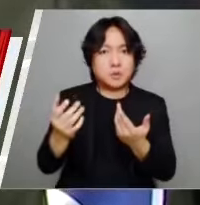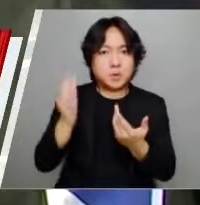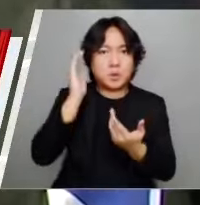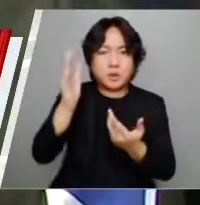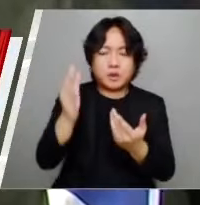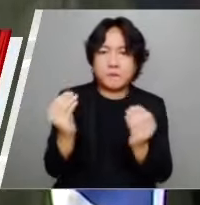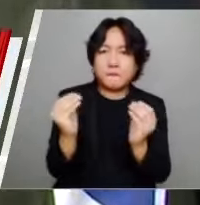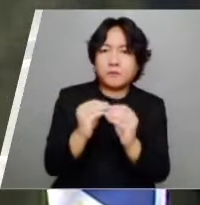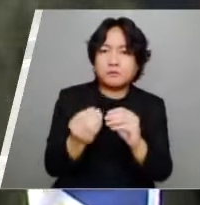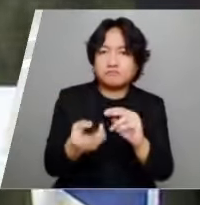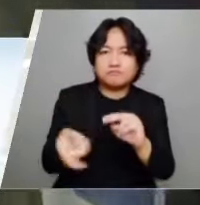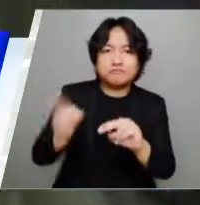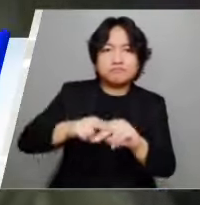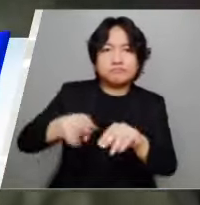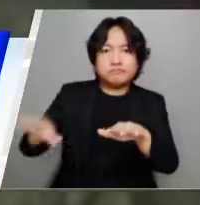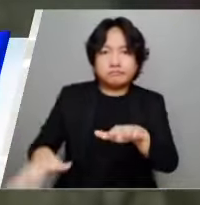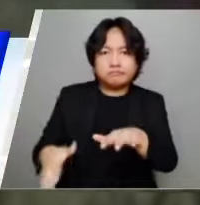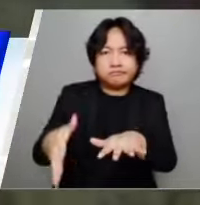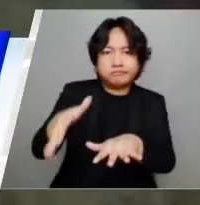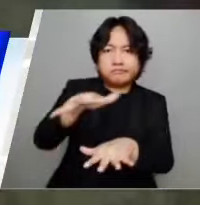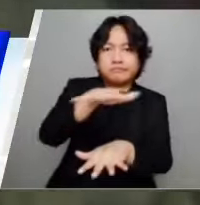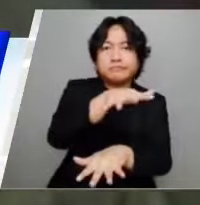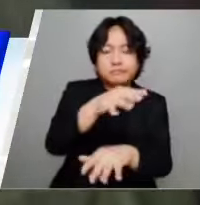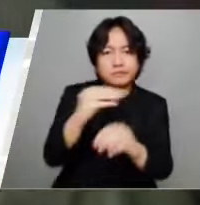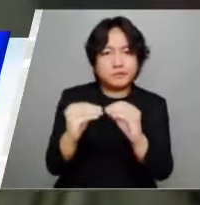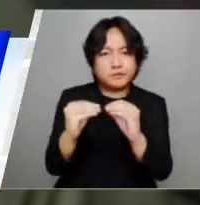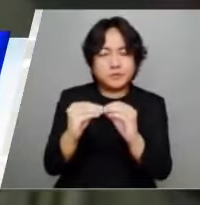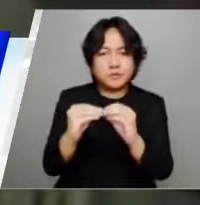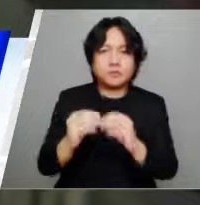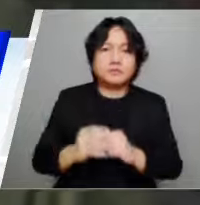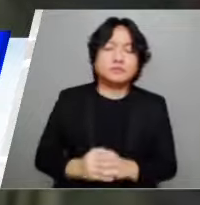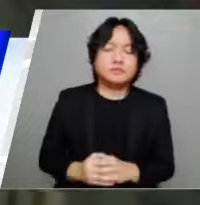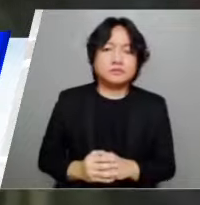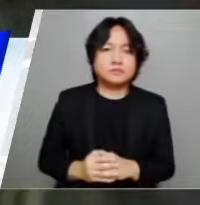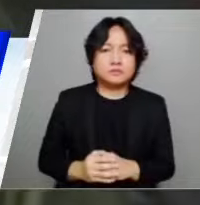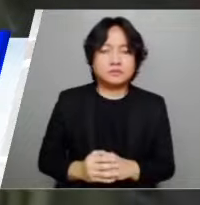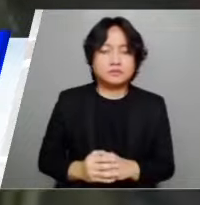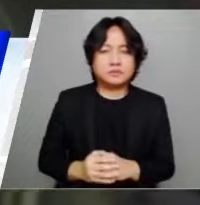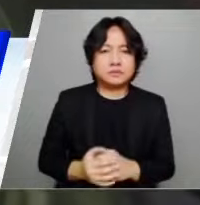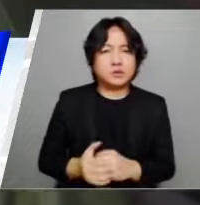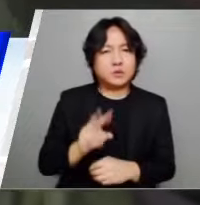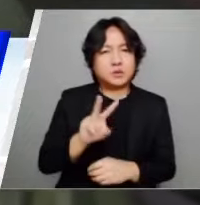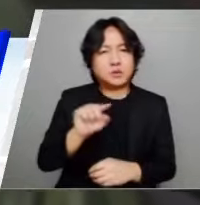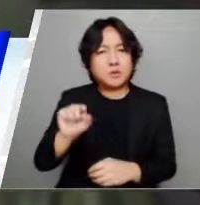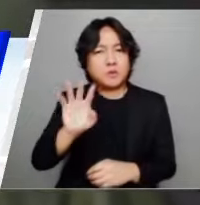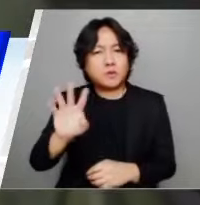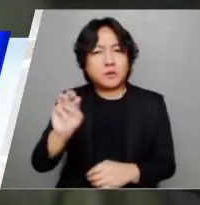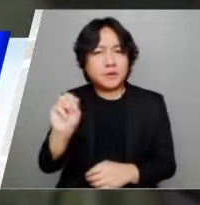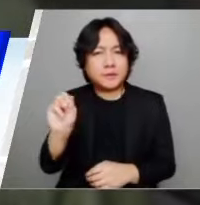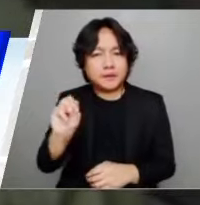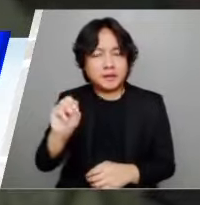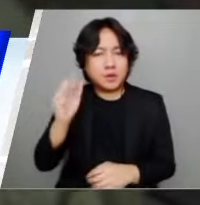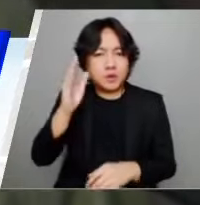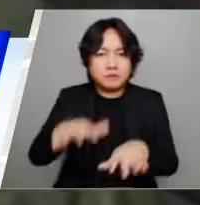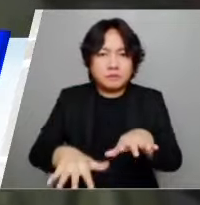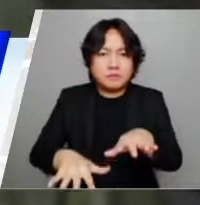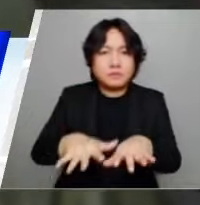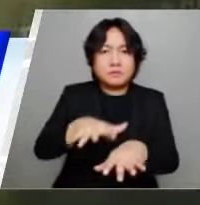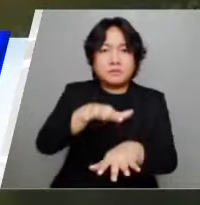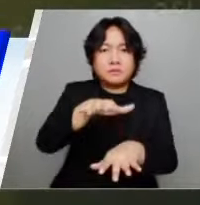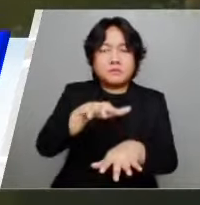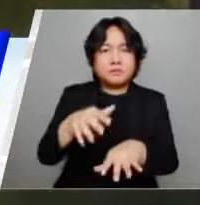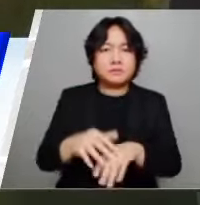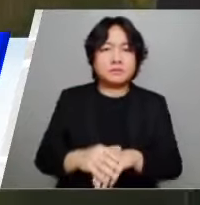to 4 meters ang taas. Well, dapat noon pa po na-evacuate sila, no? Kasi mahirap na pong mag-evacuate ng